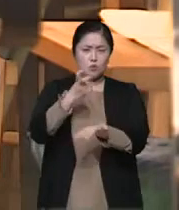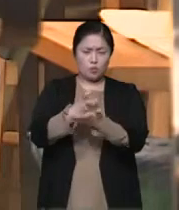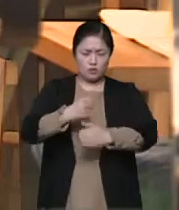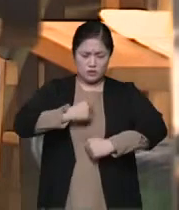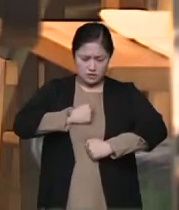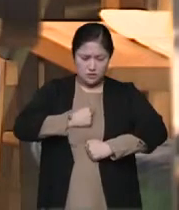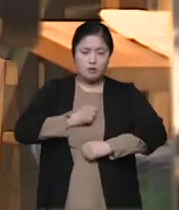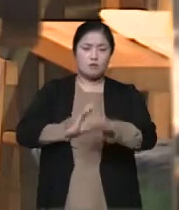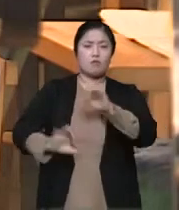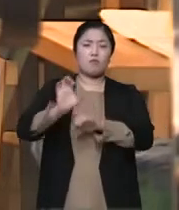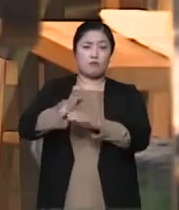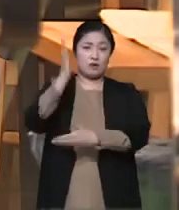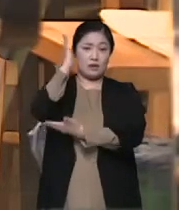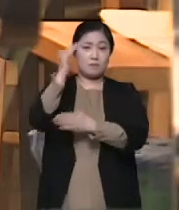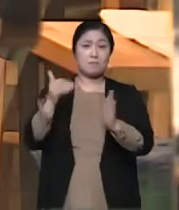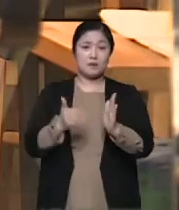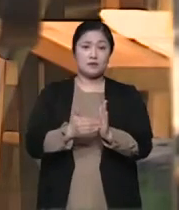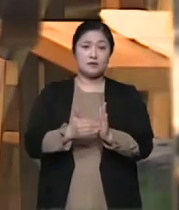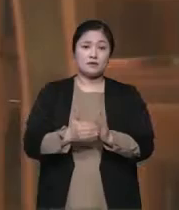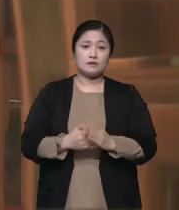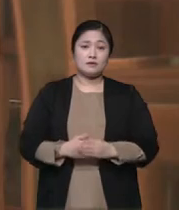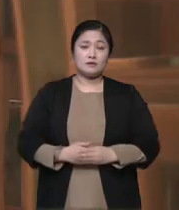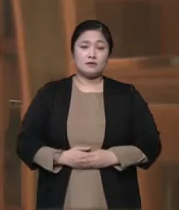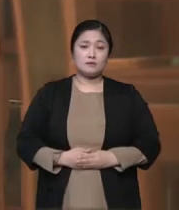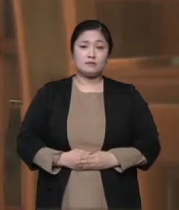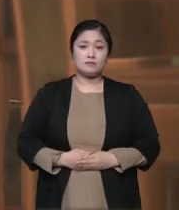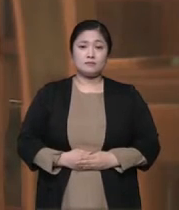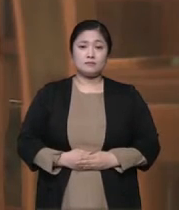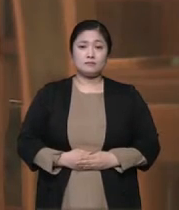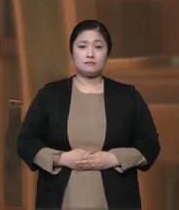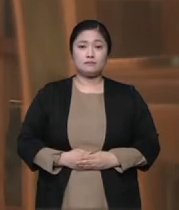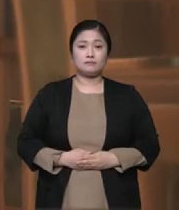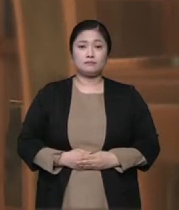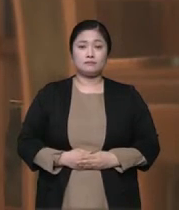지켜 줄 것을 거듭 강조했습니다 kbc 2개 여깁니다